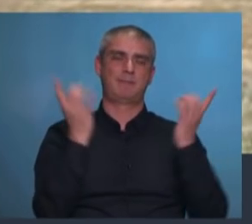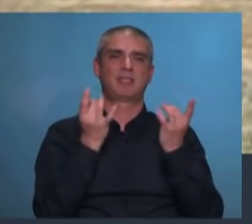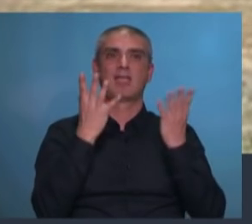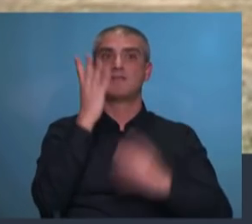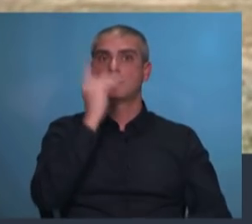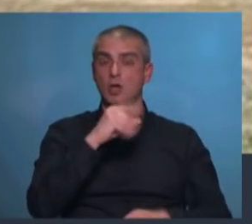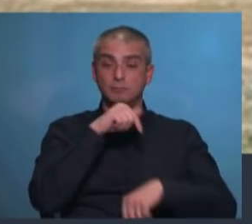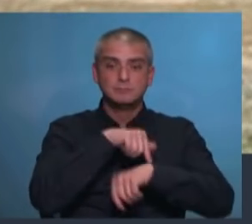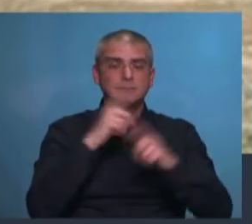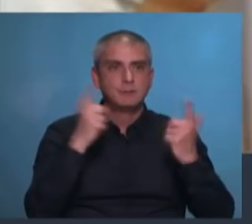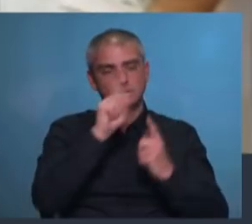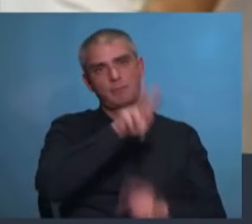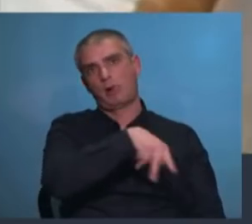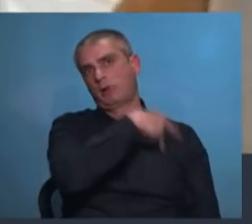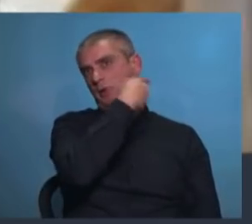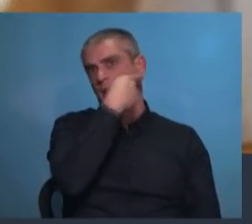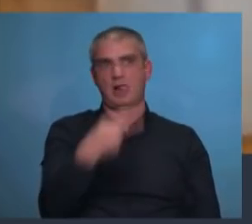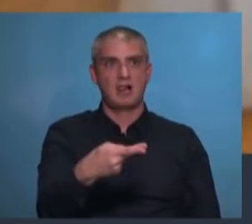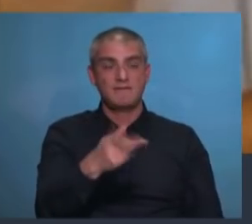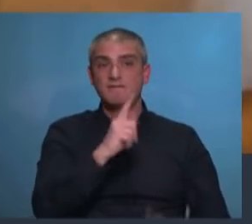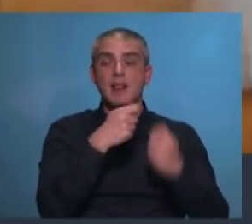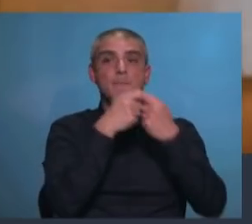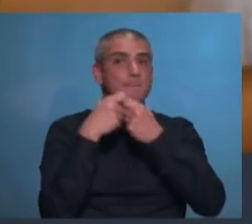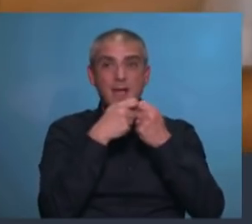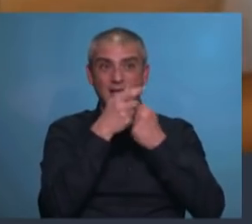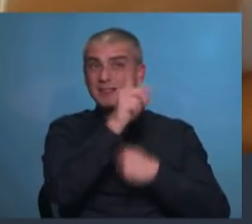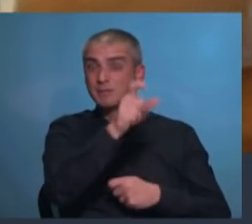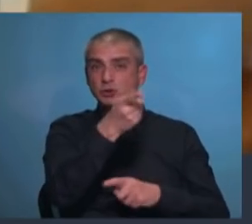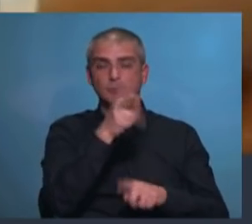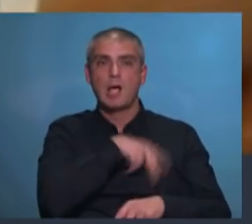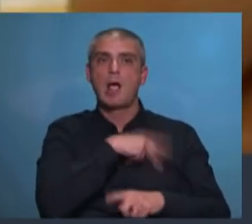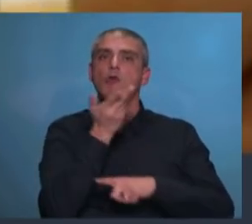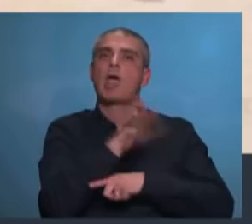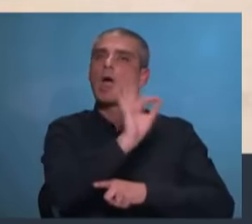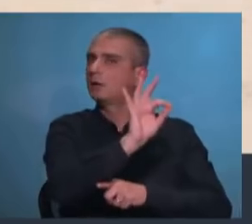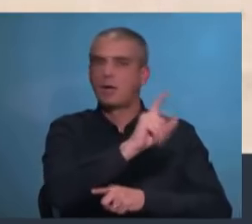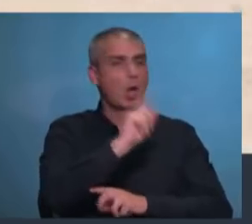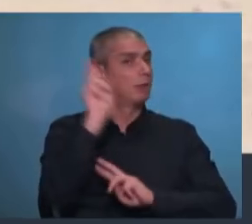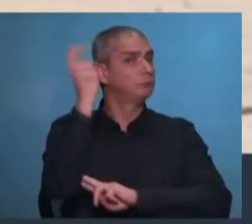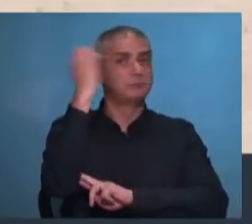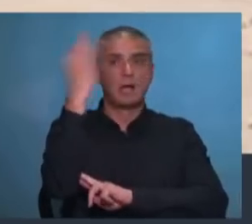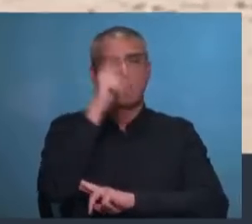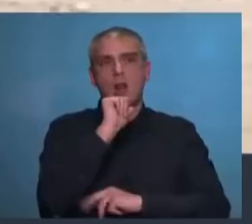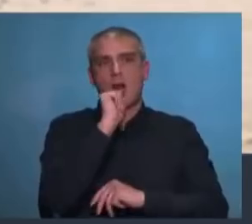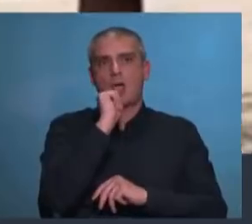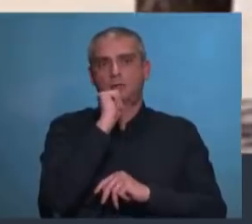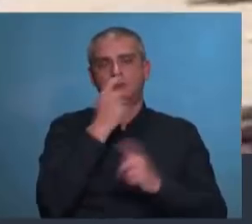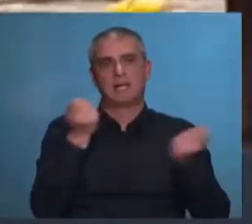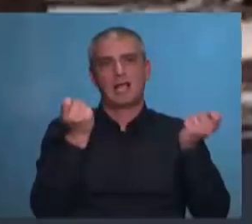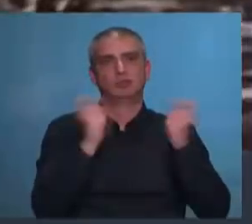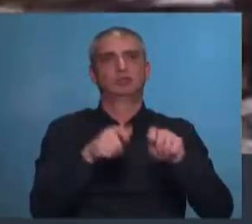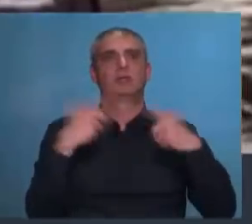במהלך המסיבה היא התמוטטה, אבל המארגנים שנאשמים בהריגה לא הזעיקו אמבולנס כדי שלא יסגרו להם את